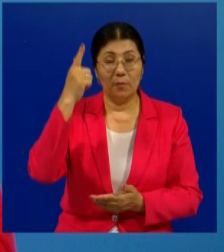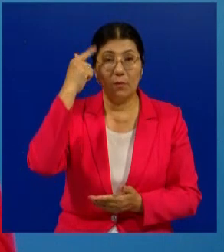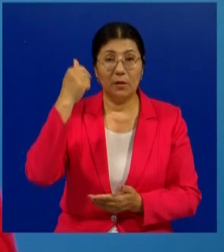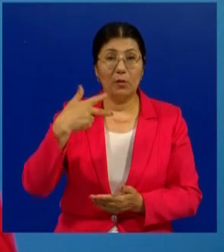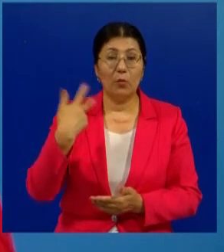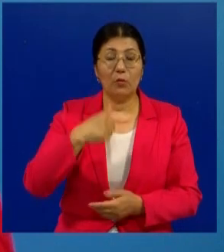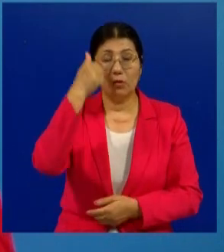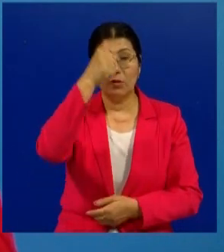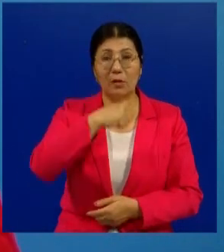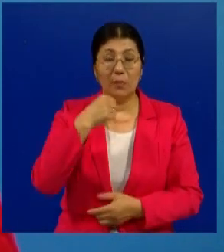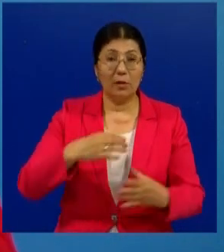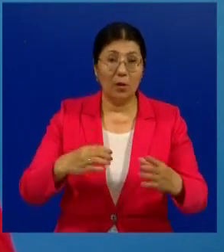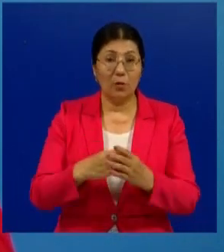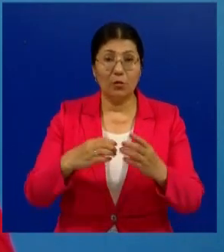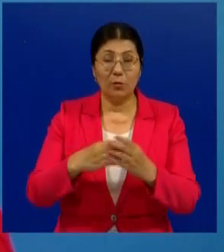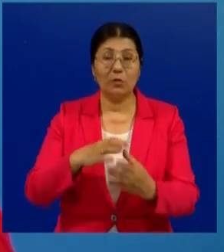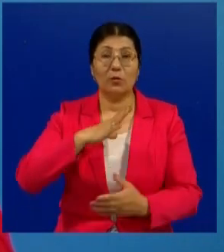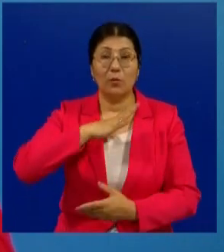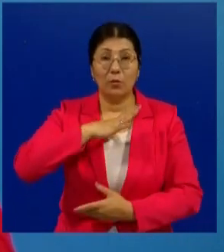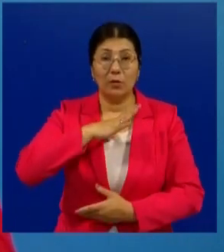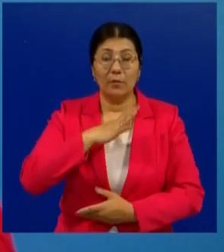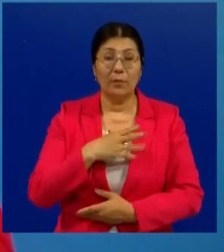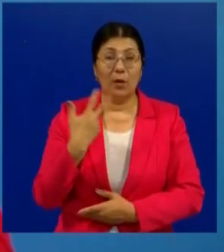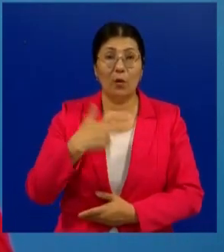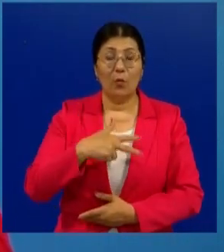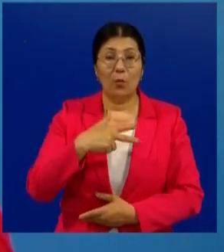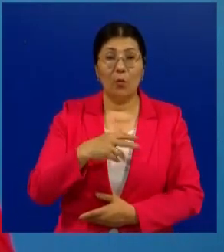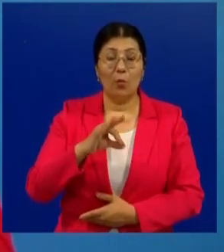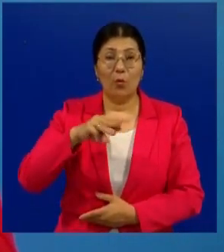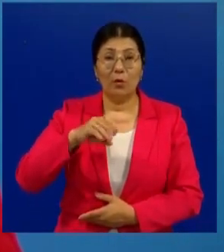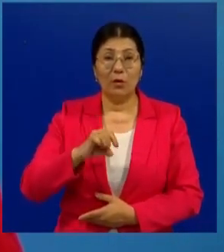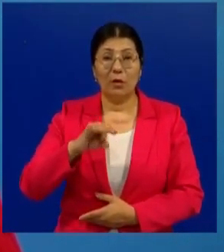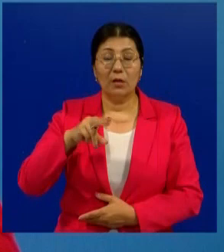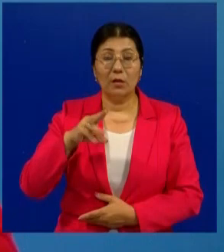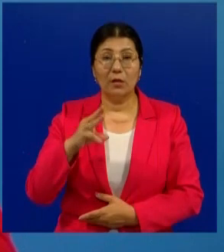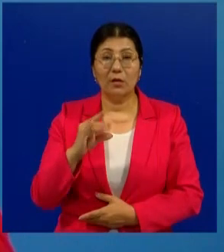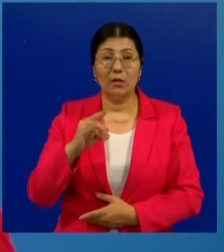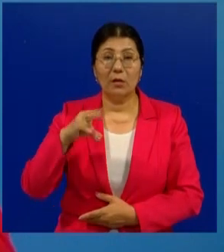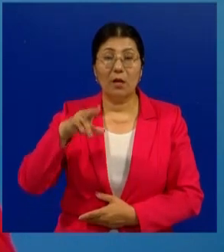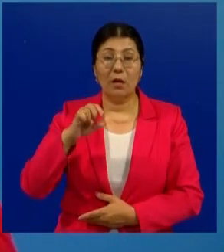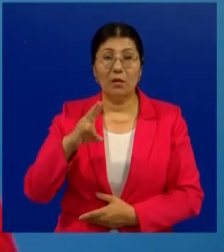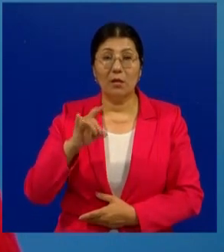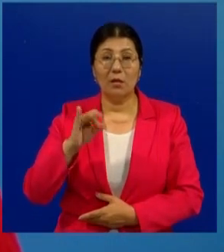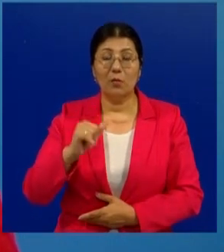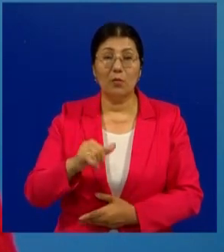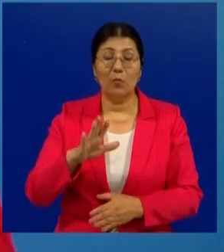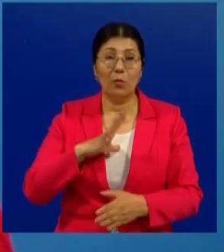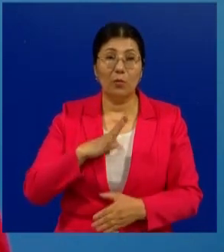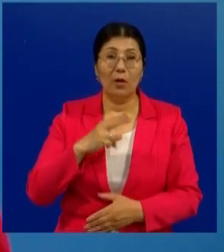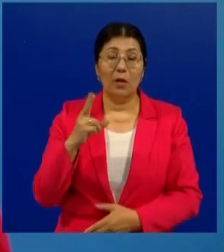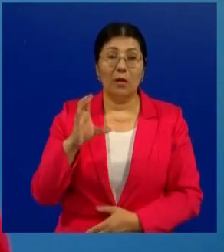жылдарда ұжымдастыру болды. Оның алдында, ұжымдастырудың алдында отыршыландыру деген жүрді. Және сонымен қатар сол жерлерде мынау